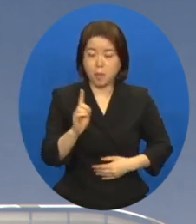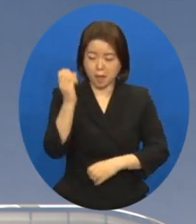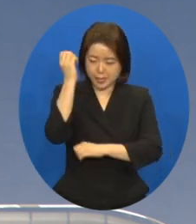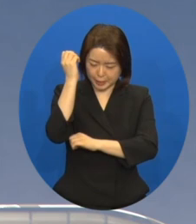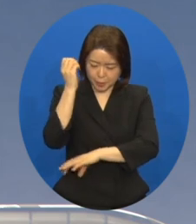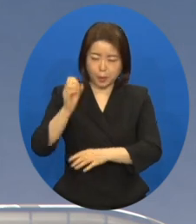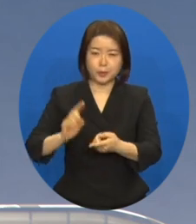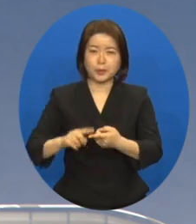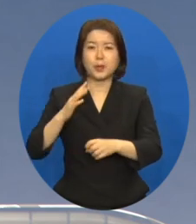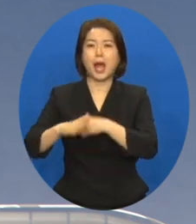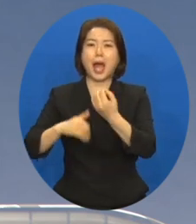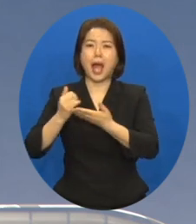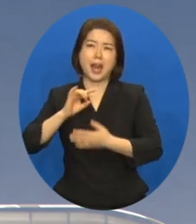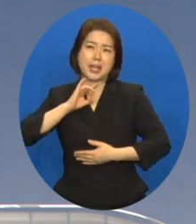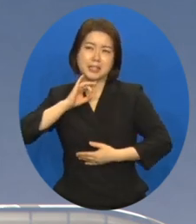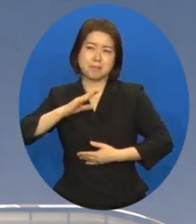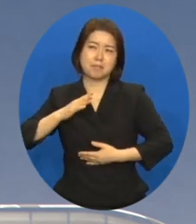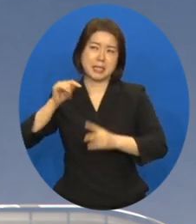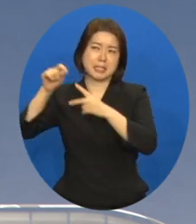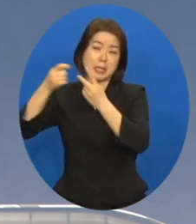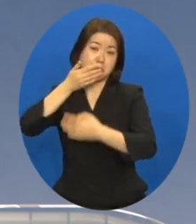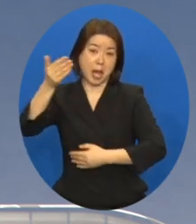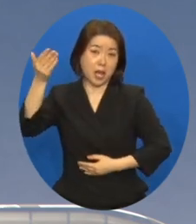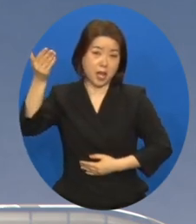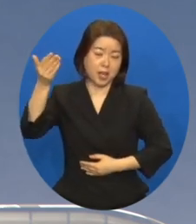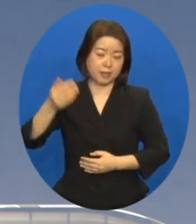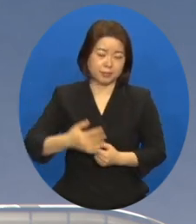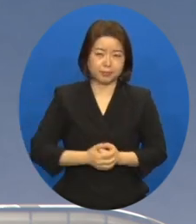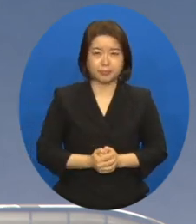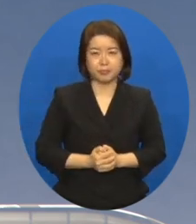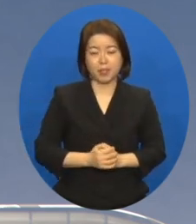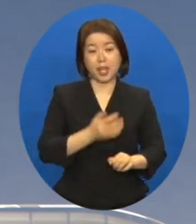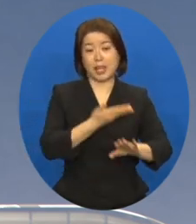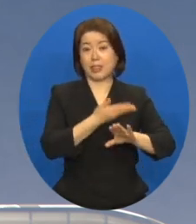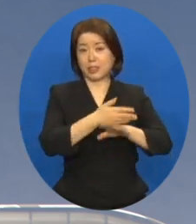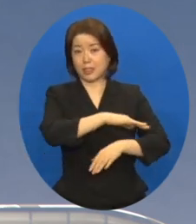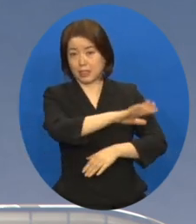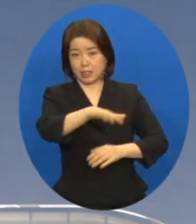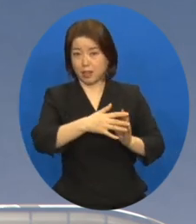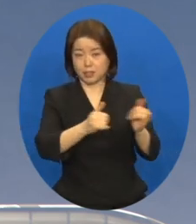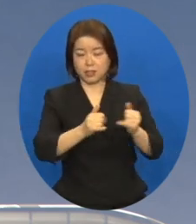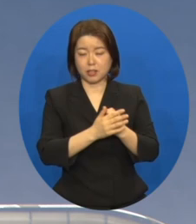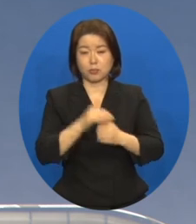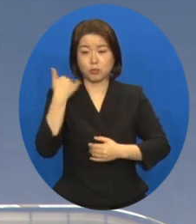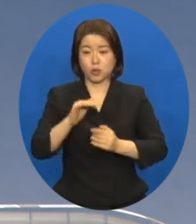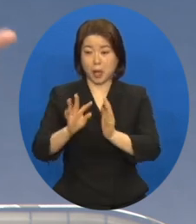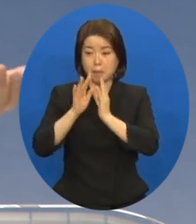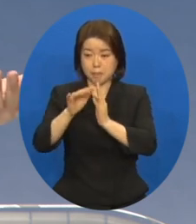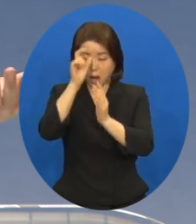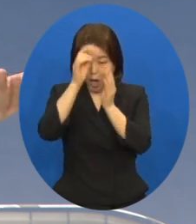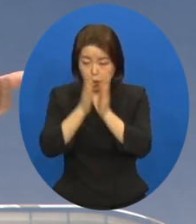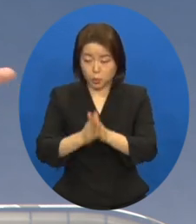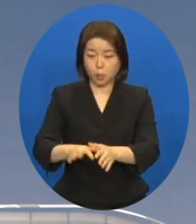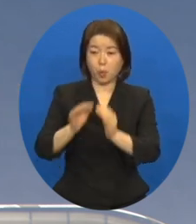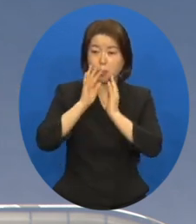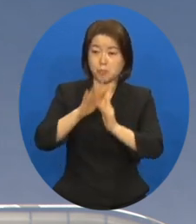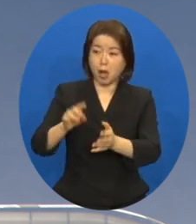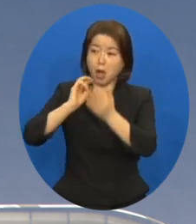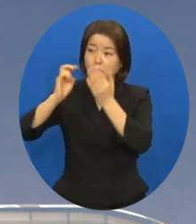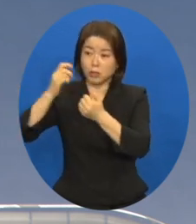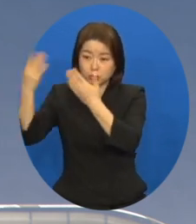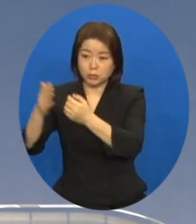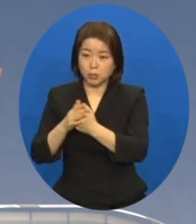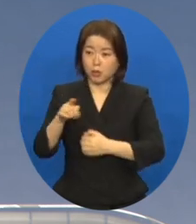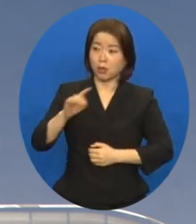근본적으로 하나님만 알아들으시는 겁니다. 다른 사람들은 누가 방언으로 기도하거나 방언으로 찬송하면